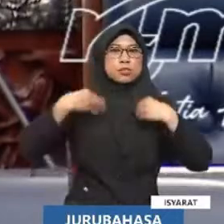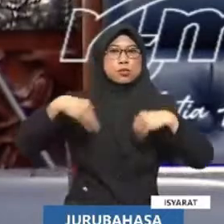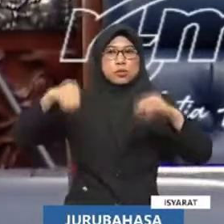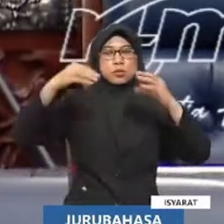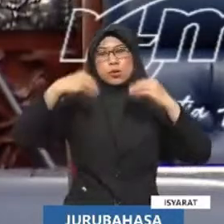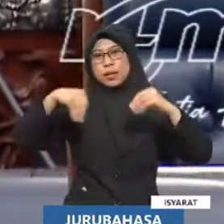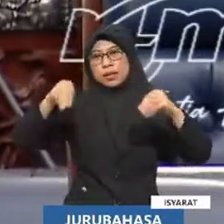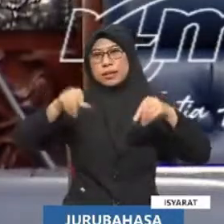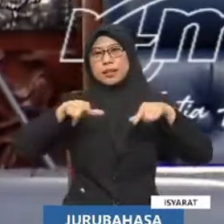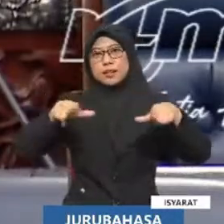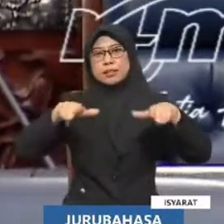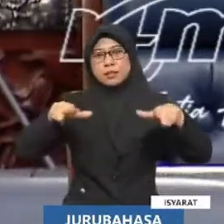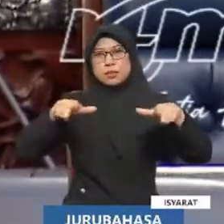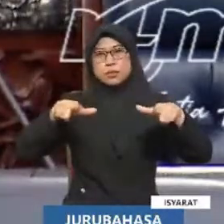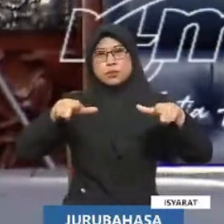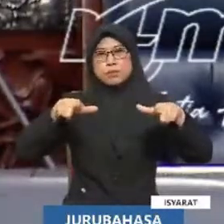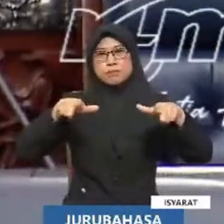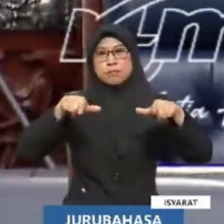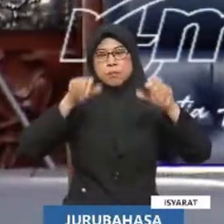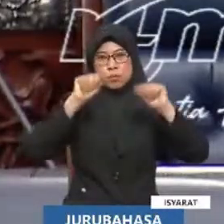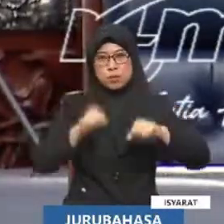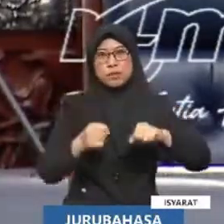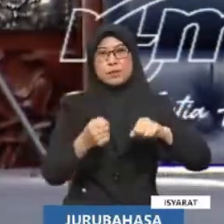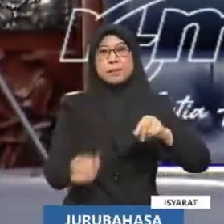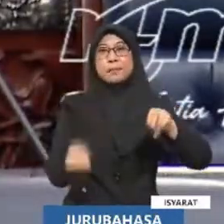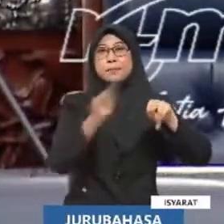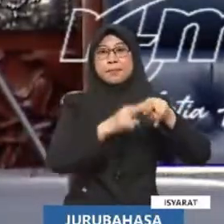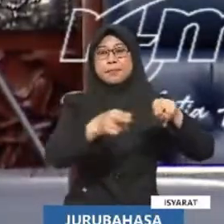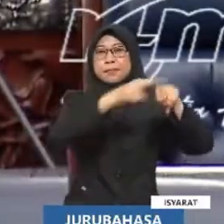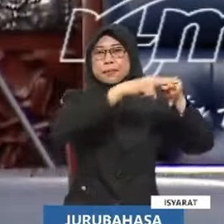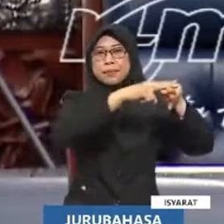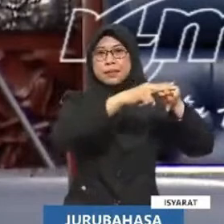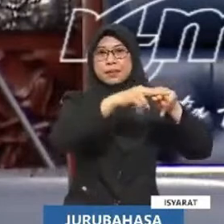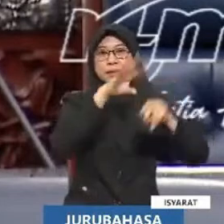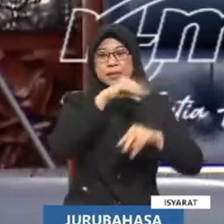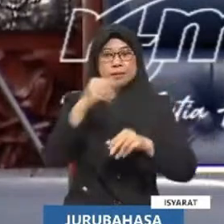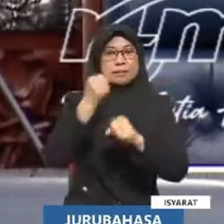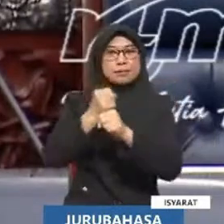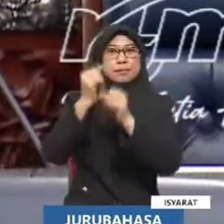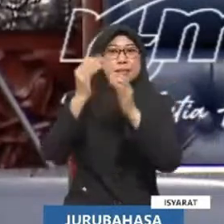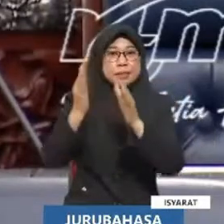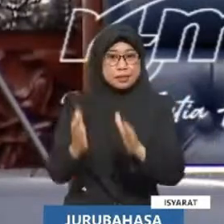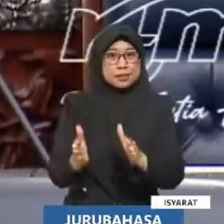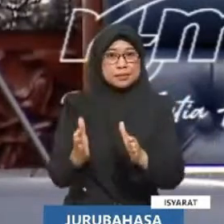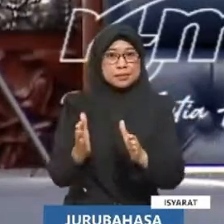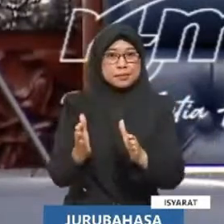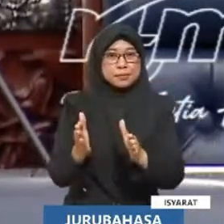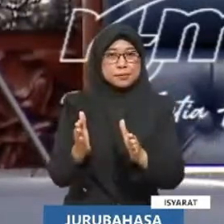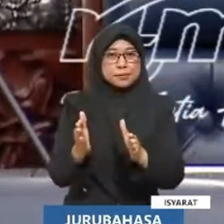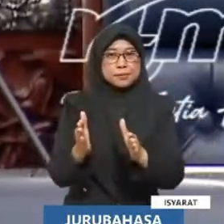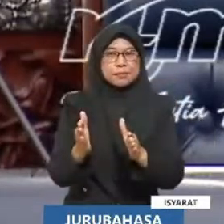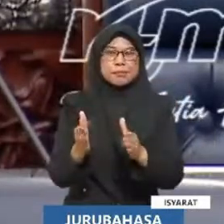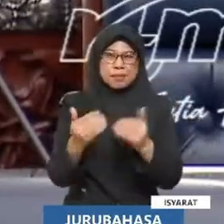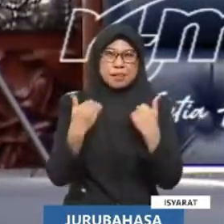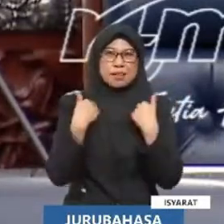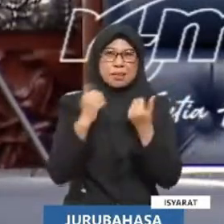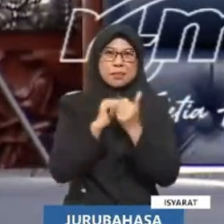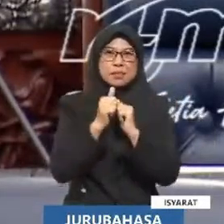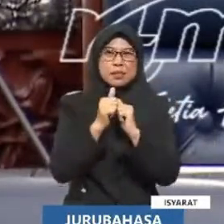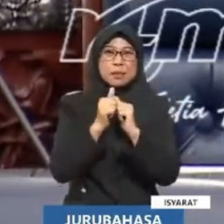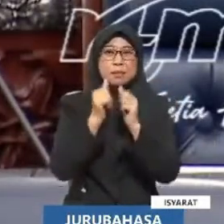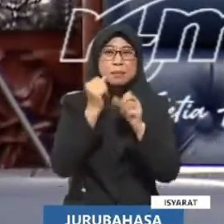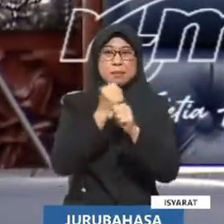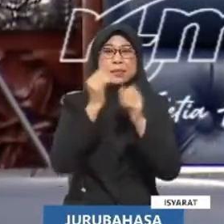kain kita dapat apa meningkat dan dari segi pekerja lain pada penyesalah